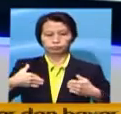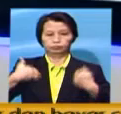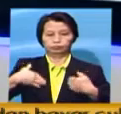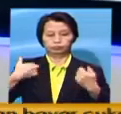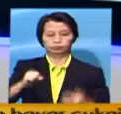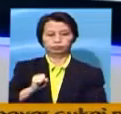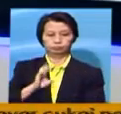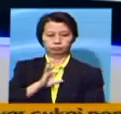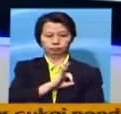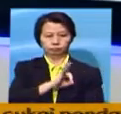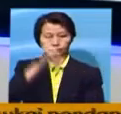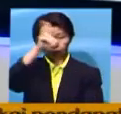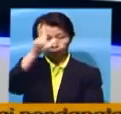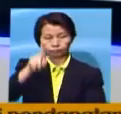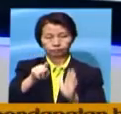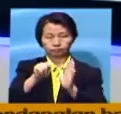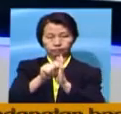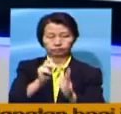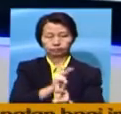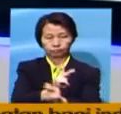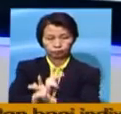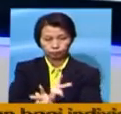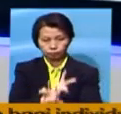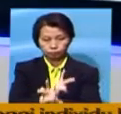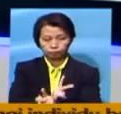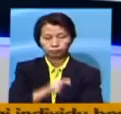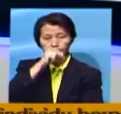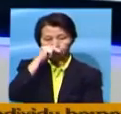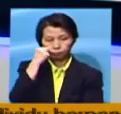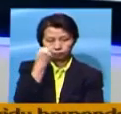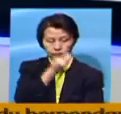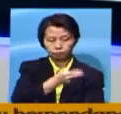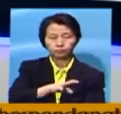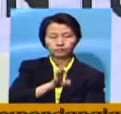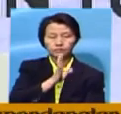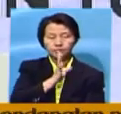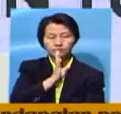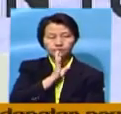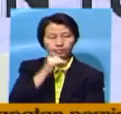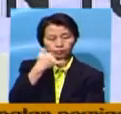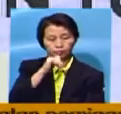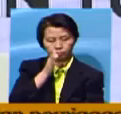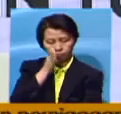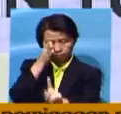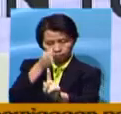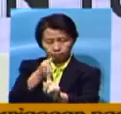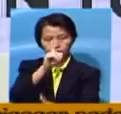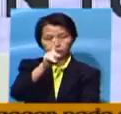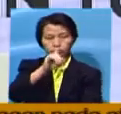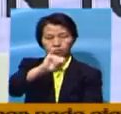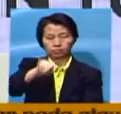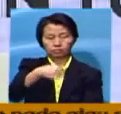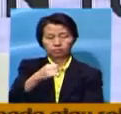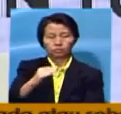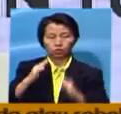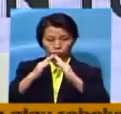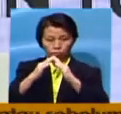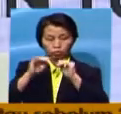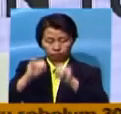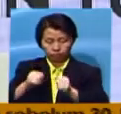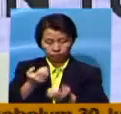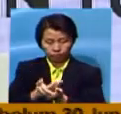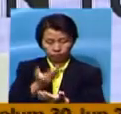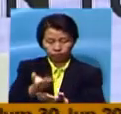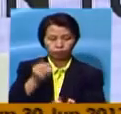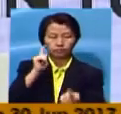penjawat awam terpelihara Datuk Seri Najib menegaskan kerajaan menyasarkan pembinaan sat juta rumah mampu milik